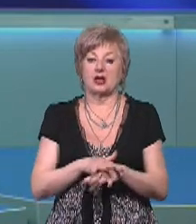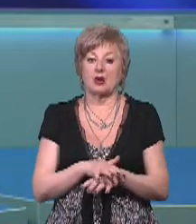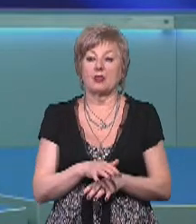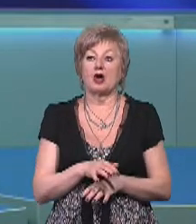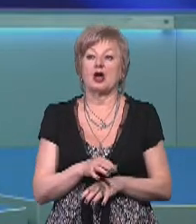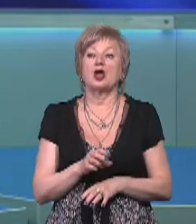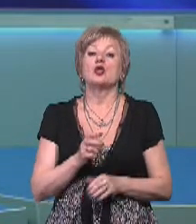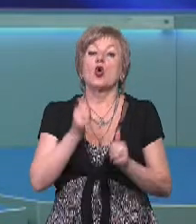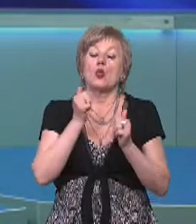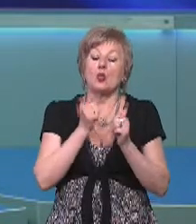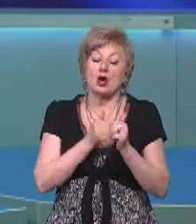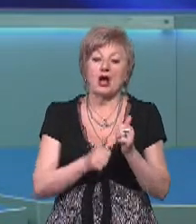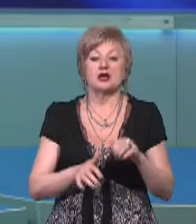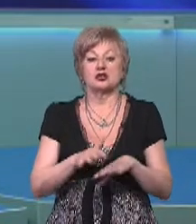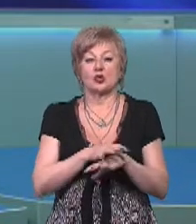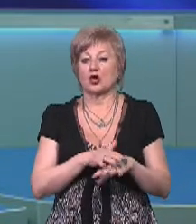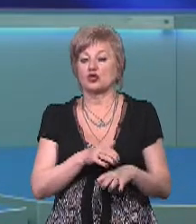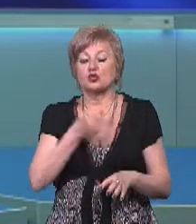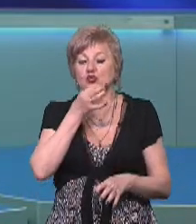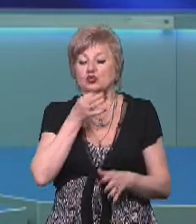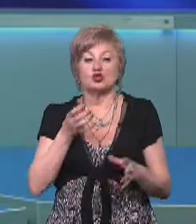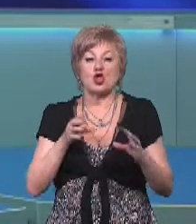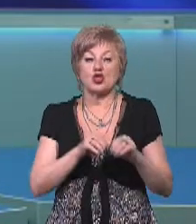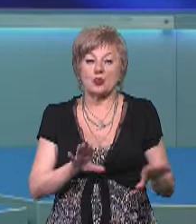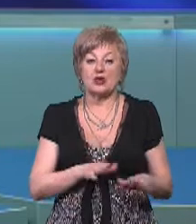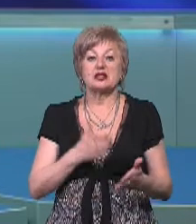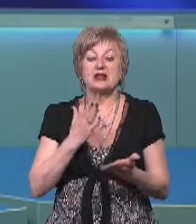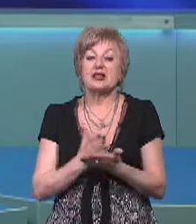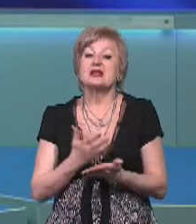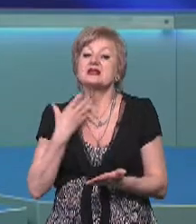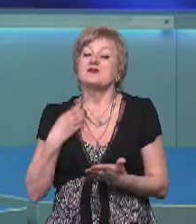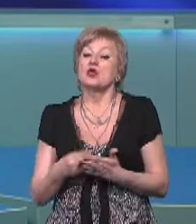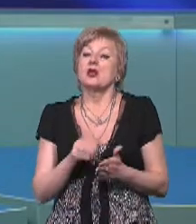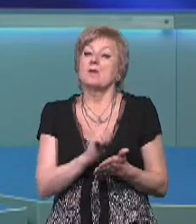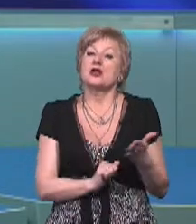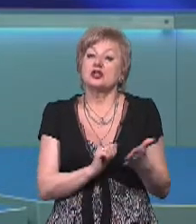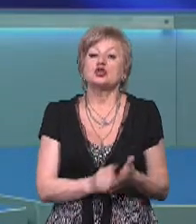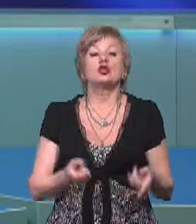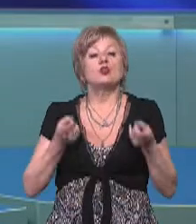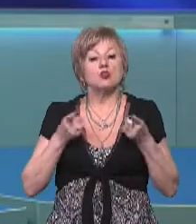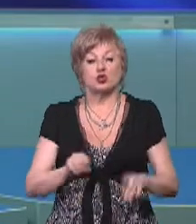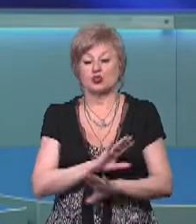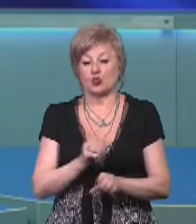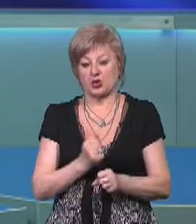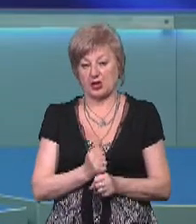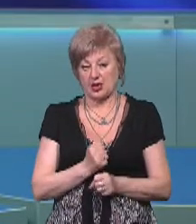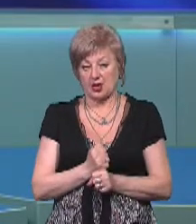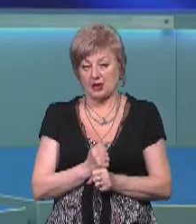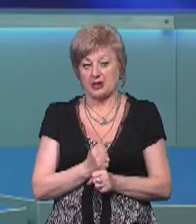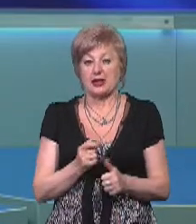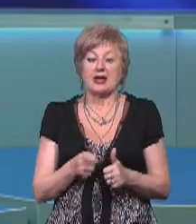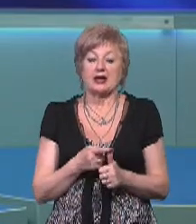Але у кожної громади, яка досі не об'єдналася, є власні причини, чому вони цього не роблять. Або